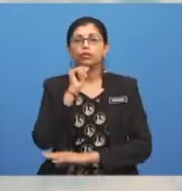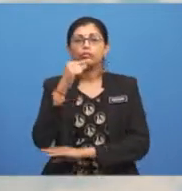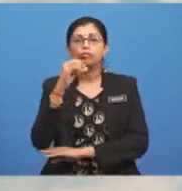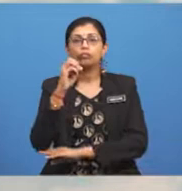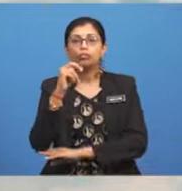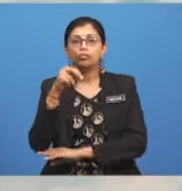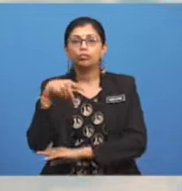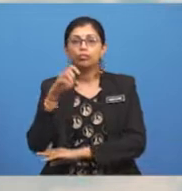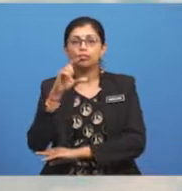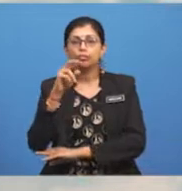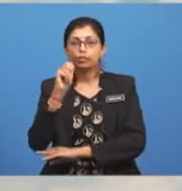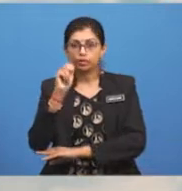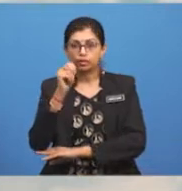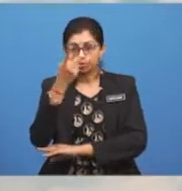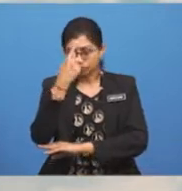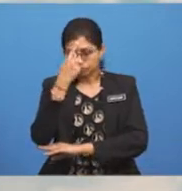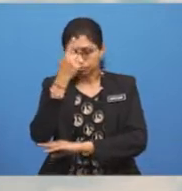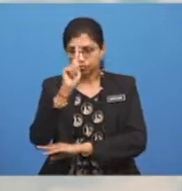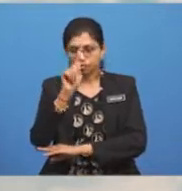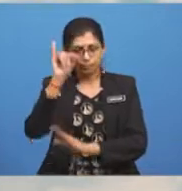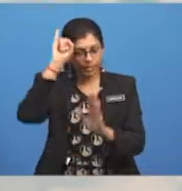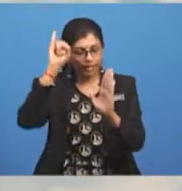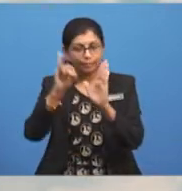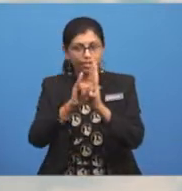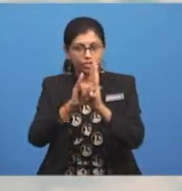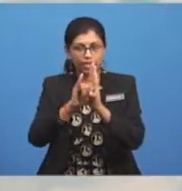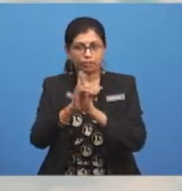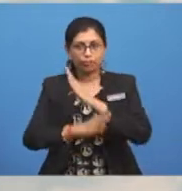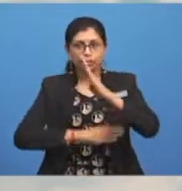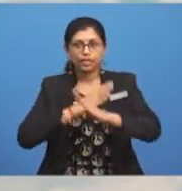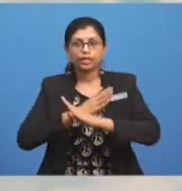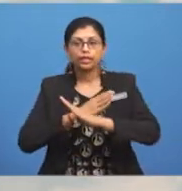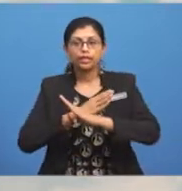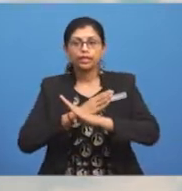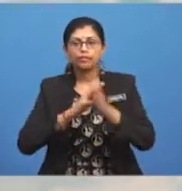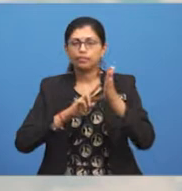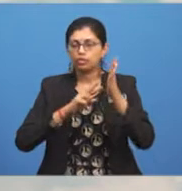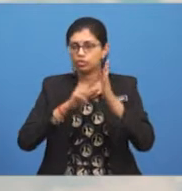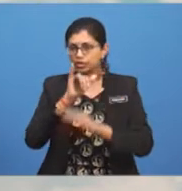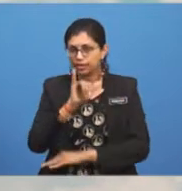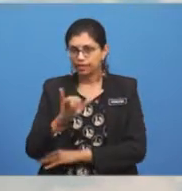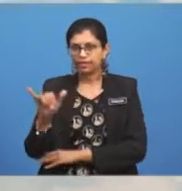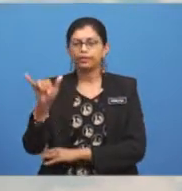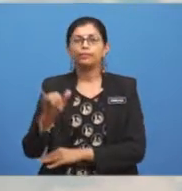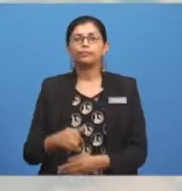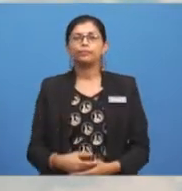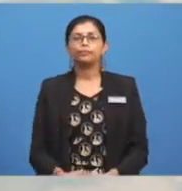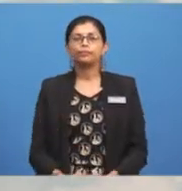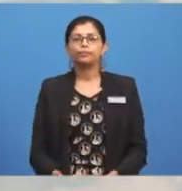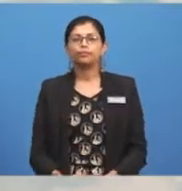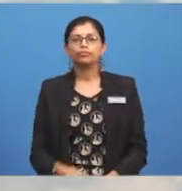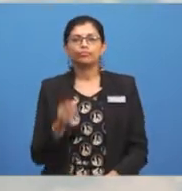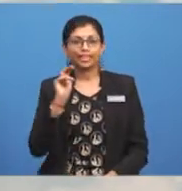bagi tujuan pengimejan bumi. Apa itu pengimejan bumi? Ha. Kemudian